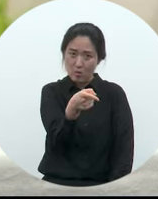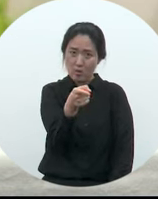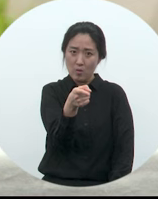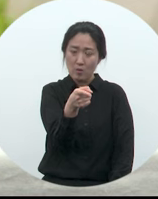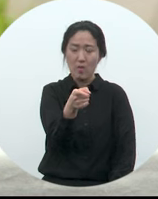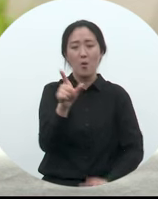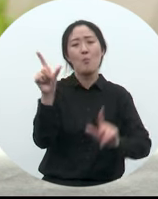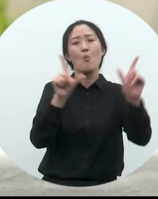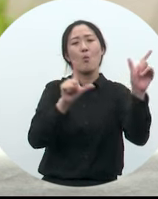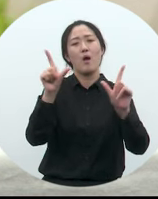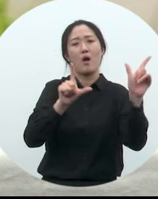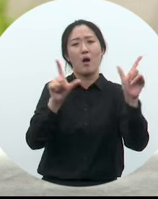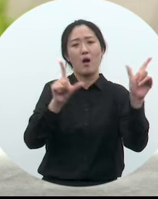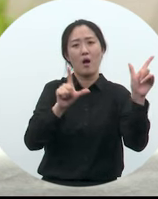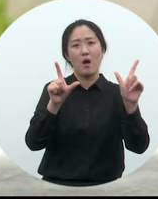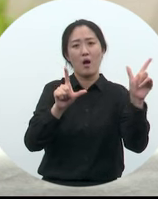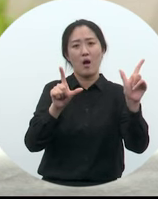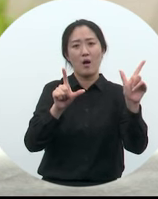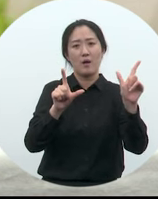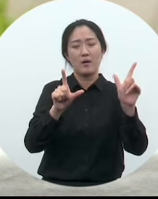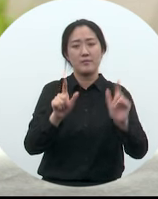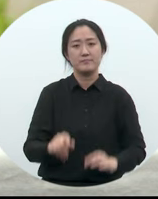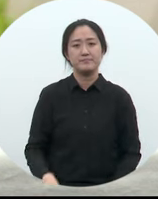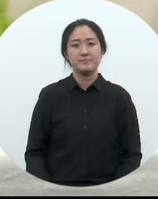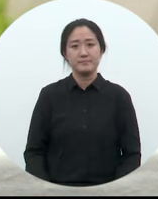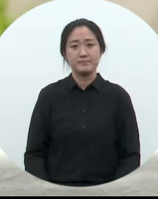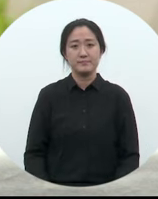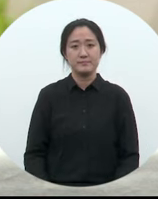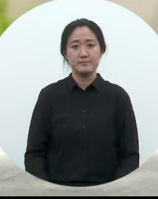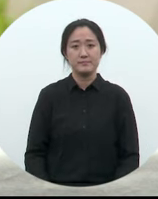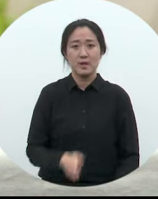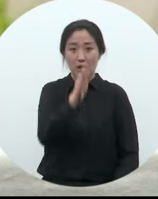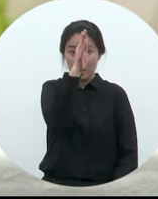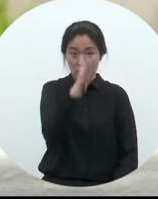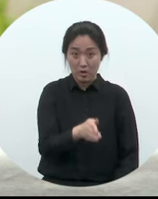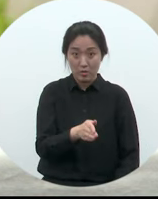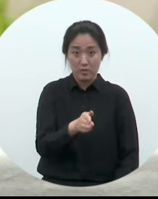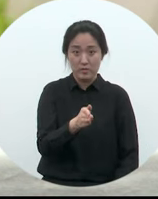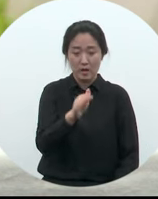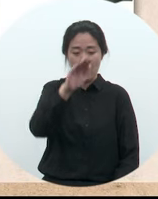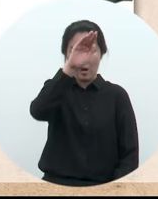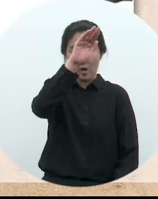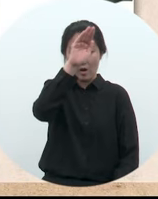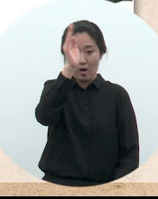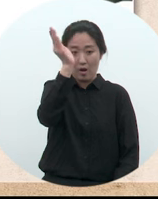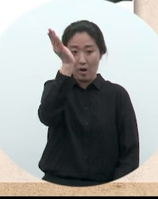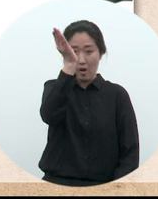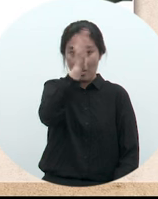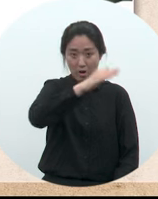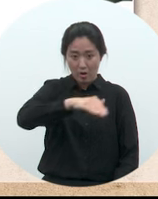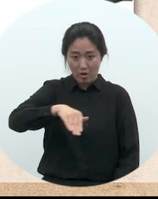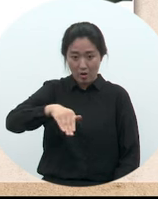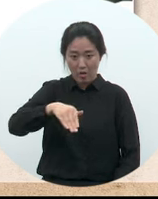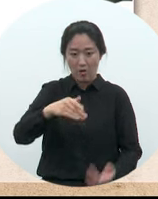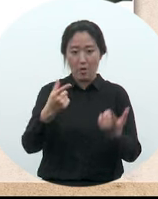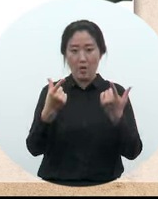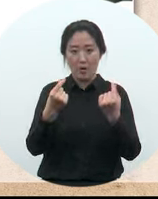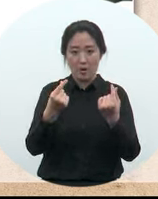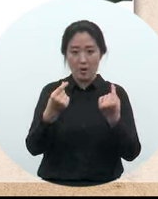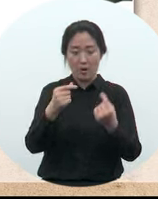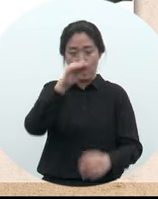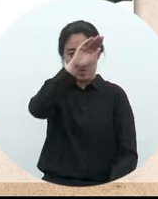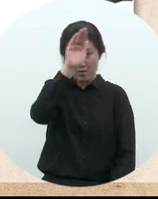돼 있는 경우가 생길 수가 있습니다. 이 목뼈가 일자로 돼 있거나 이렇게 역커브가 되게 되면은 뒤에